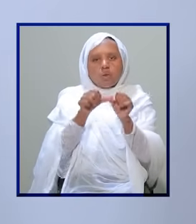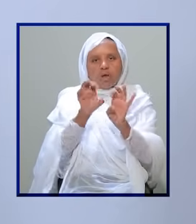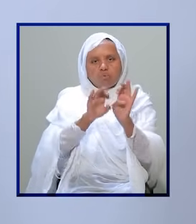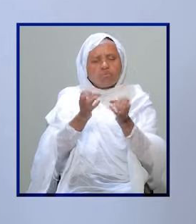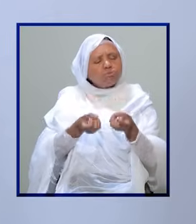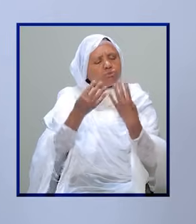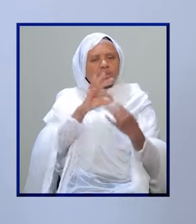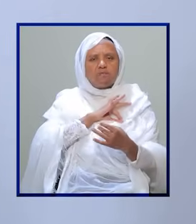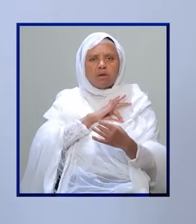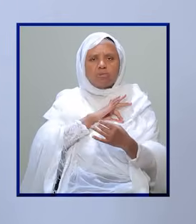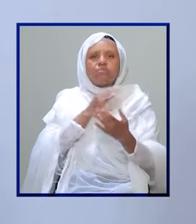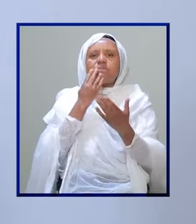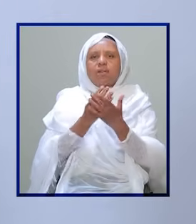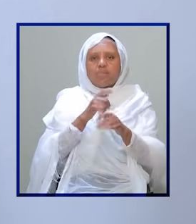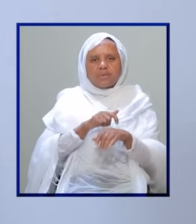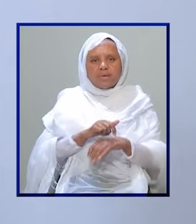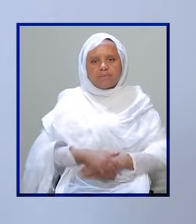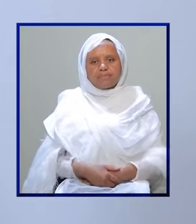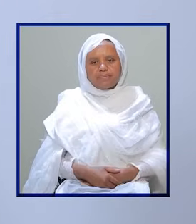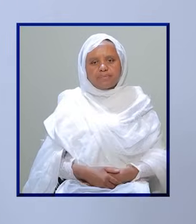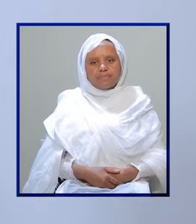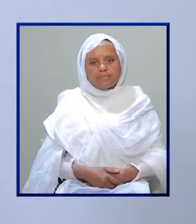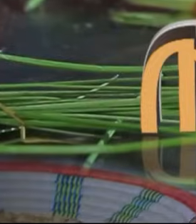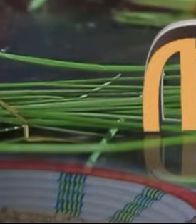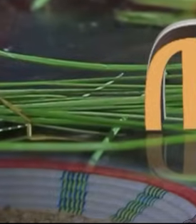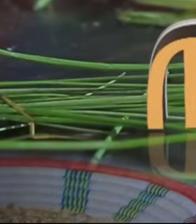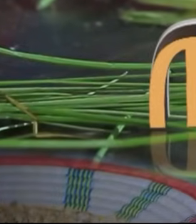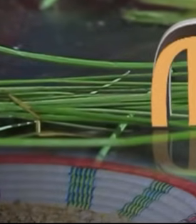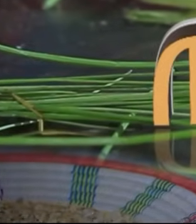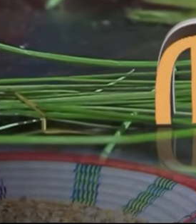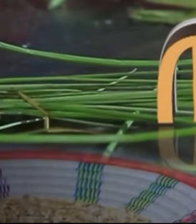እንቀርባለን። ከኛ ጋር ቆይታ አድርጉ፣ ብዙ ታተርፋላችሁ። መልካም ጊዜ።